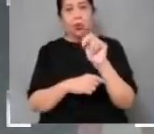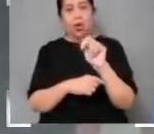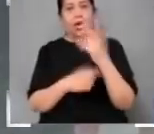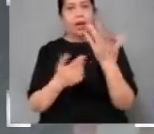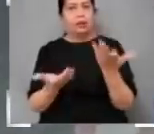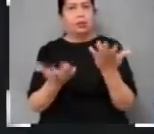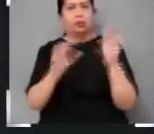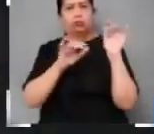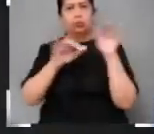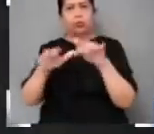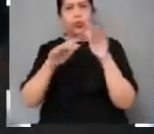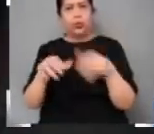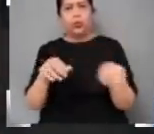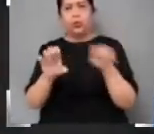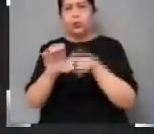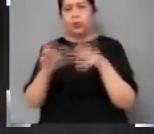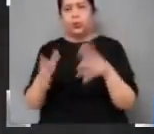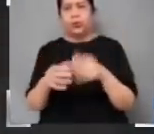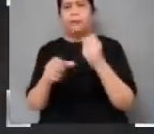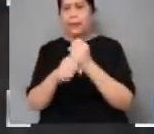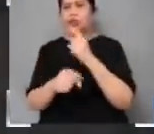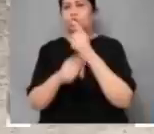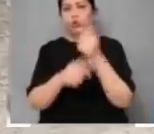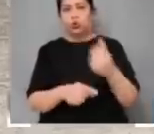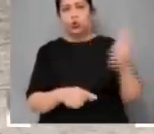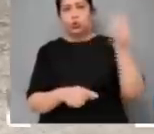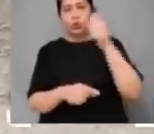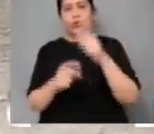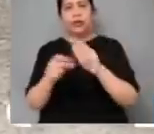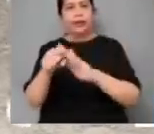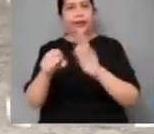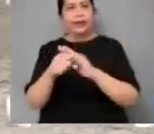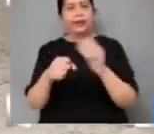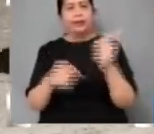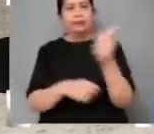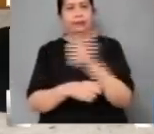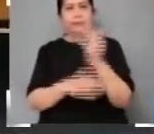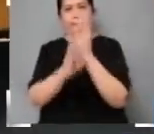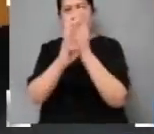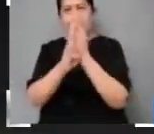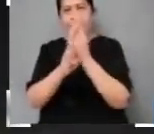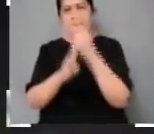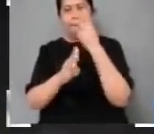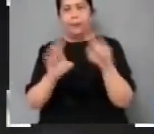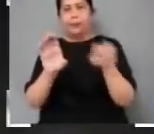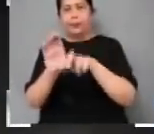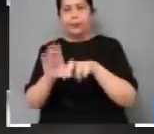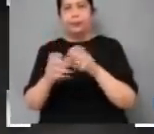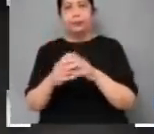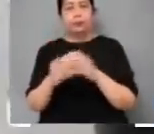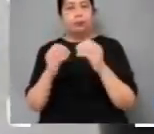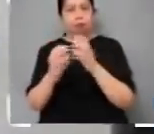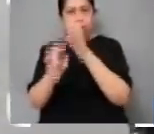mga pasahero. Tiniyak ng pamunuan ng terminal na sapat ang mga pampasaherong bus para sa mga pasahero. Mahigpit ding ipinatutupad